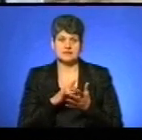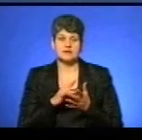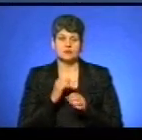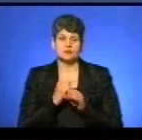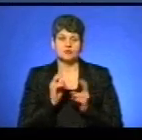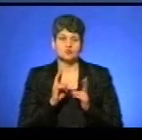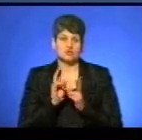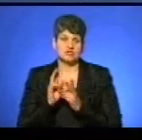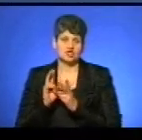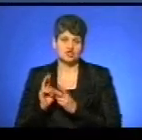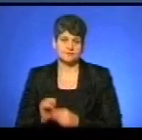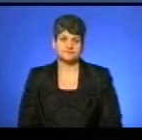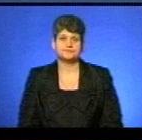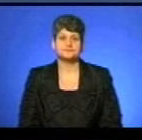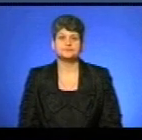зустрічі.